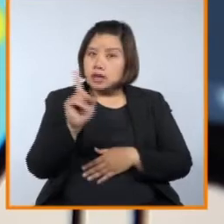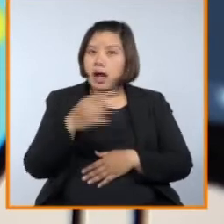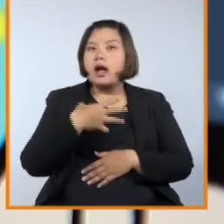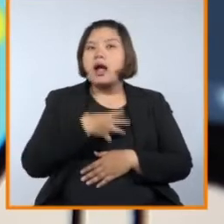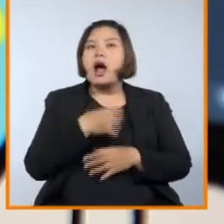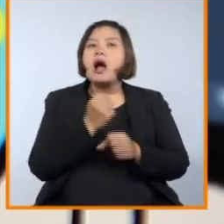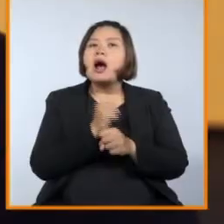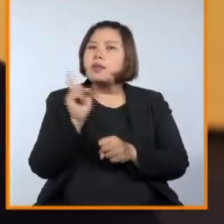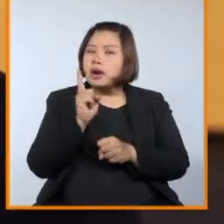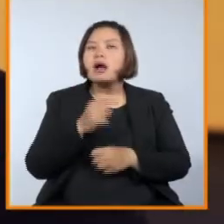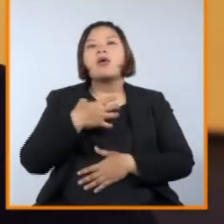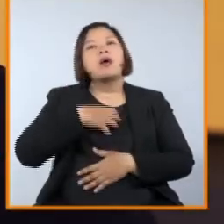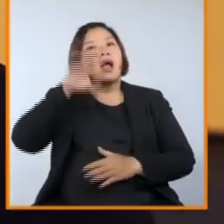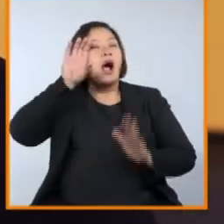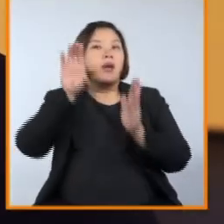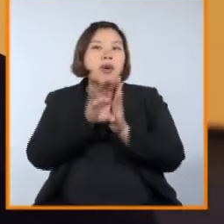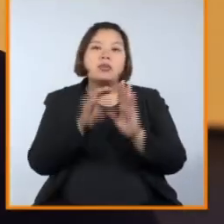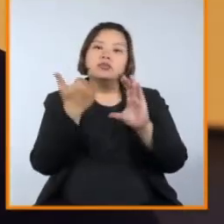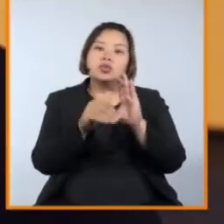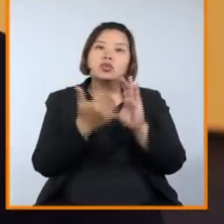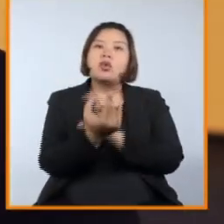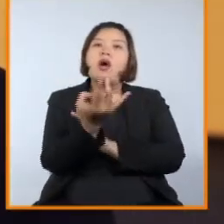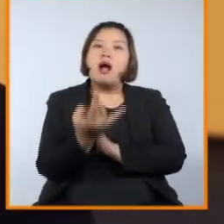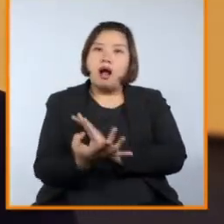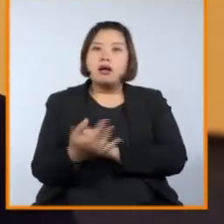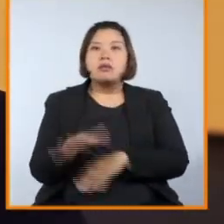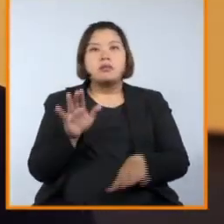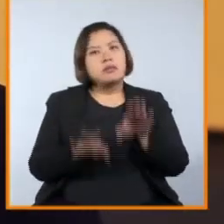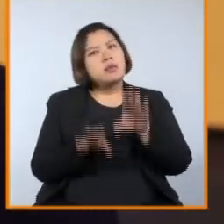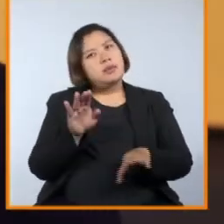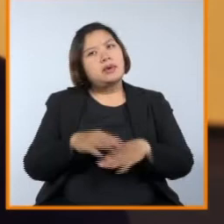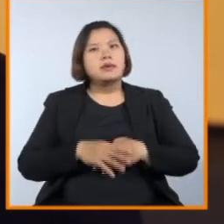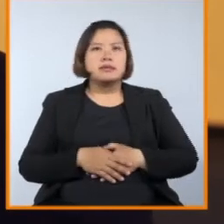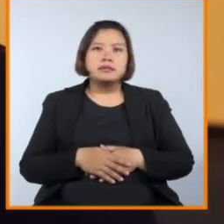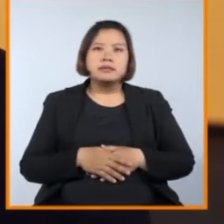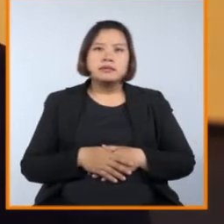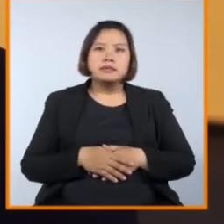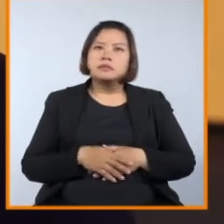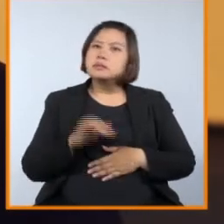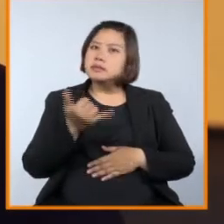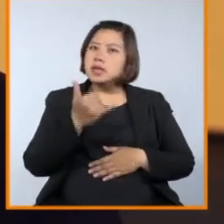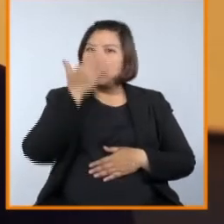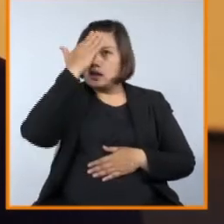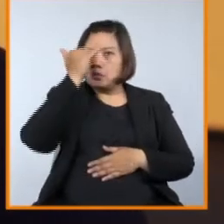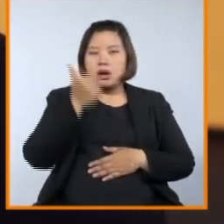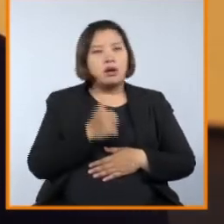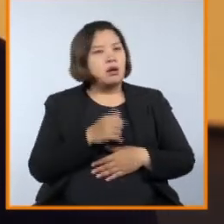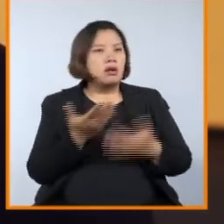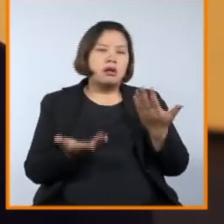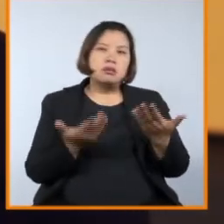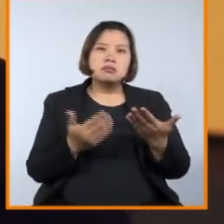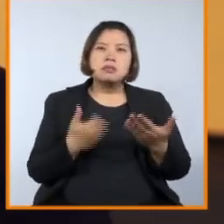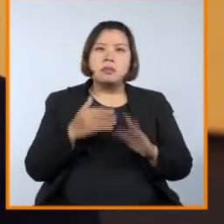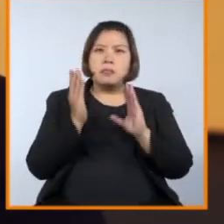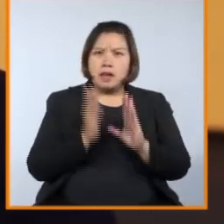จะอัปโหลดภาพยังไงตรงนี้ก็คือต้องใช้เวลาประมาณแล้วแต่ว่าช่วงนั้นเนี่ยมันจะยุ่งไม่ยุ่งคือมีคน